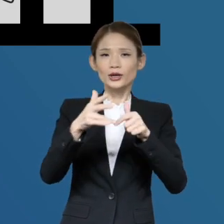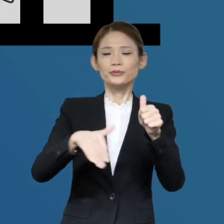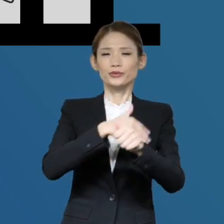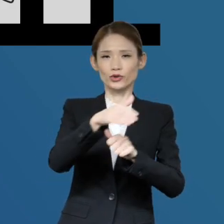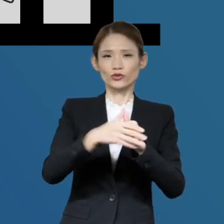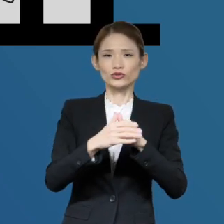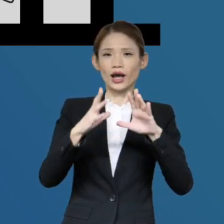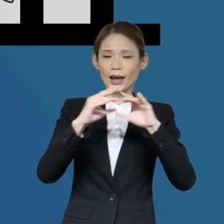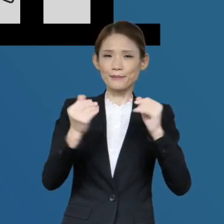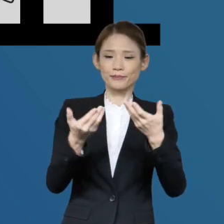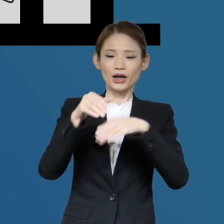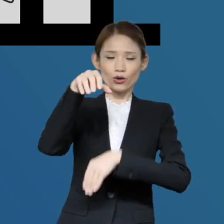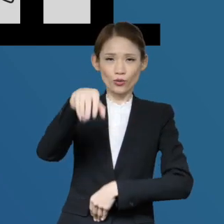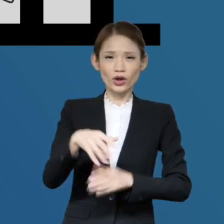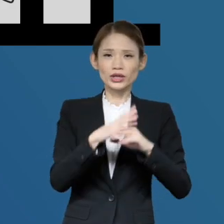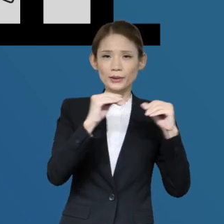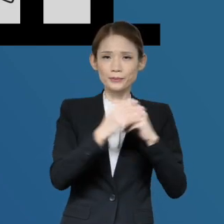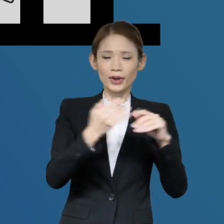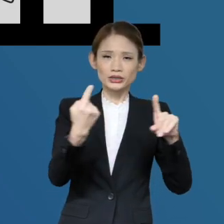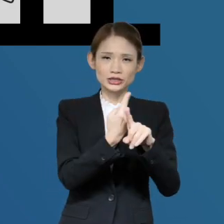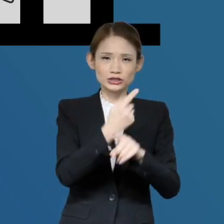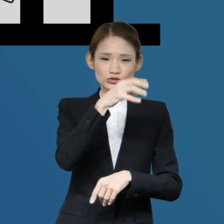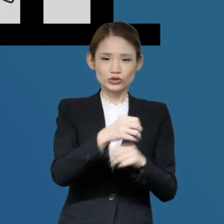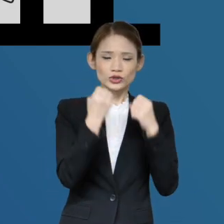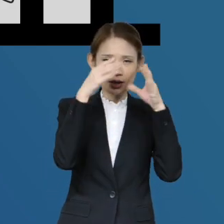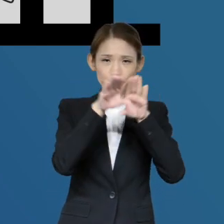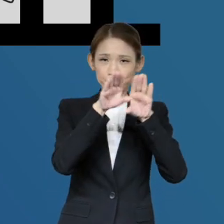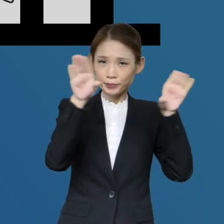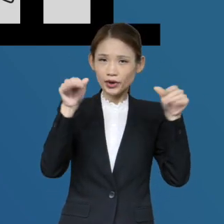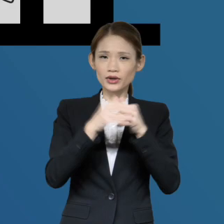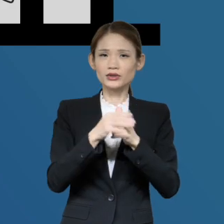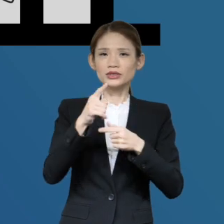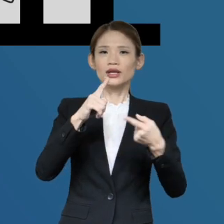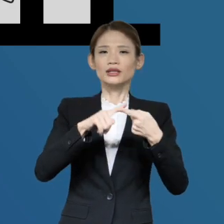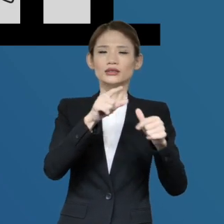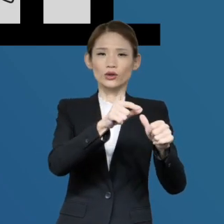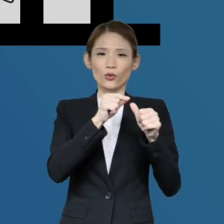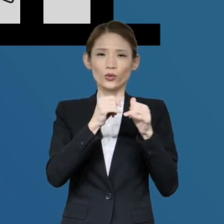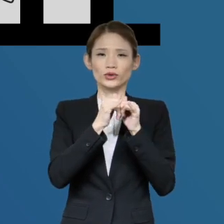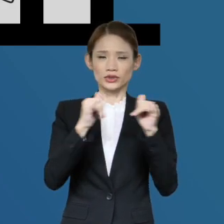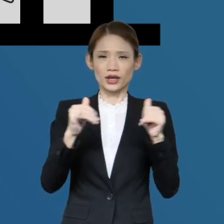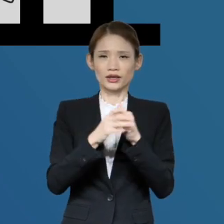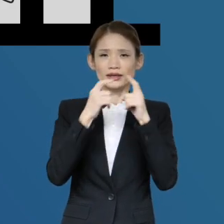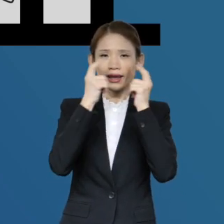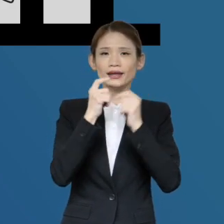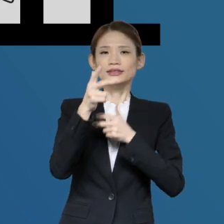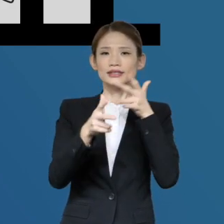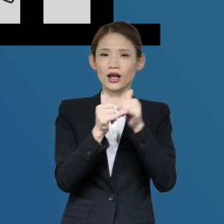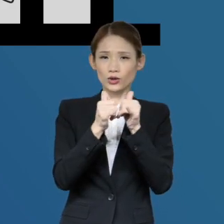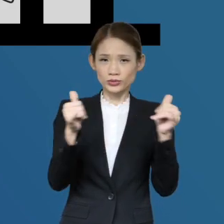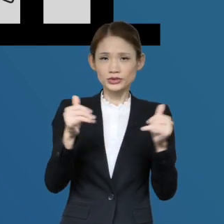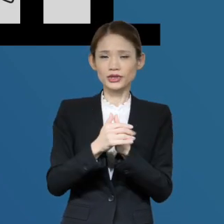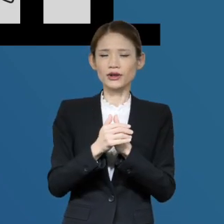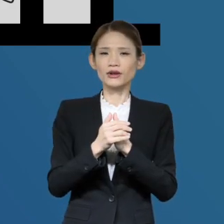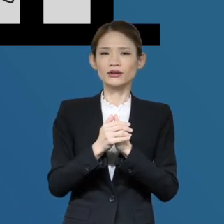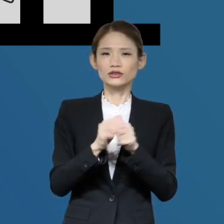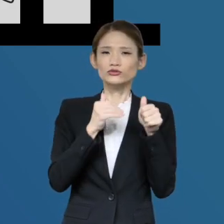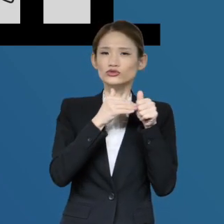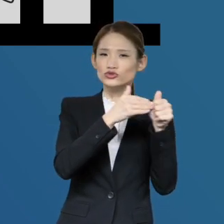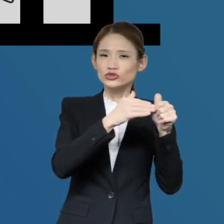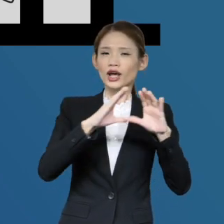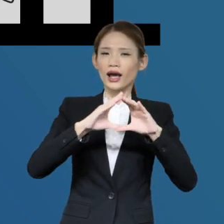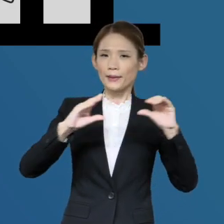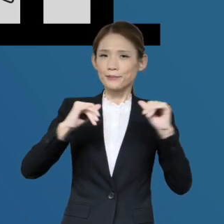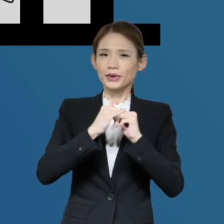경우 안마원, 안마시술소를 개설하거나 이에 고용된 자 및 개인 사업자로서 출장